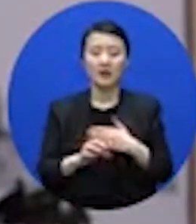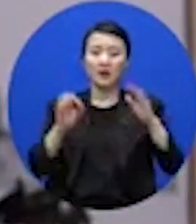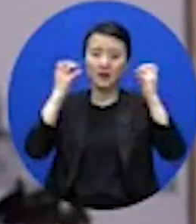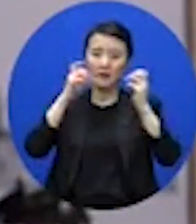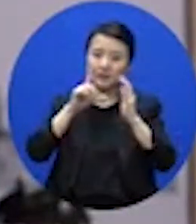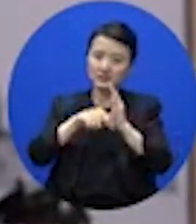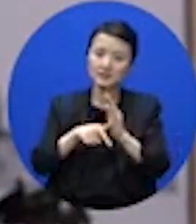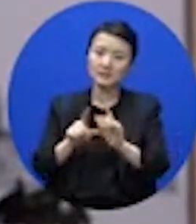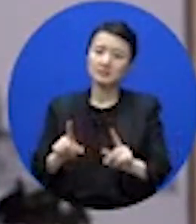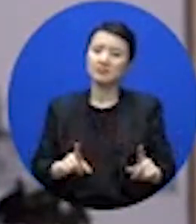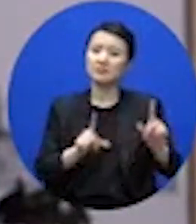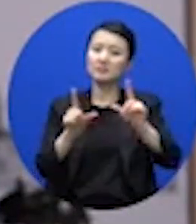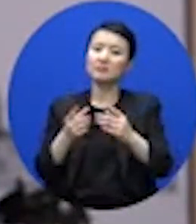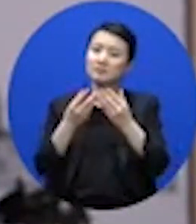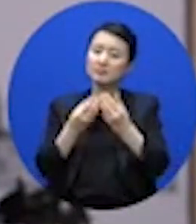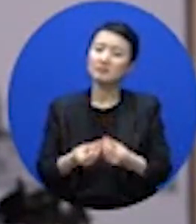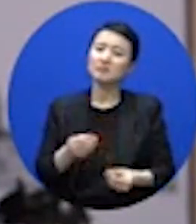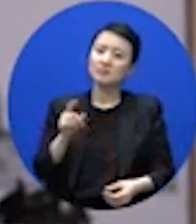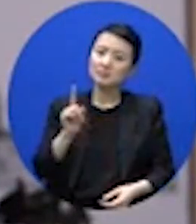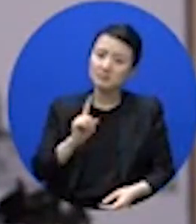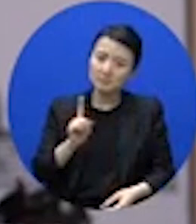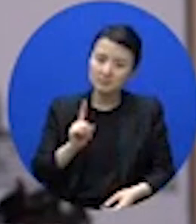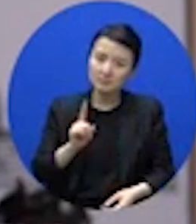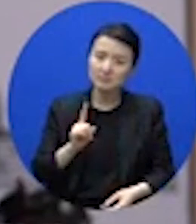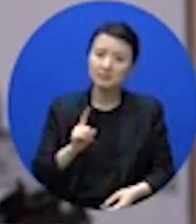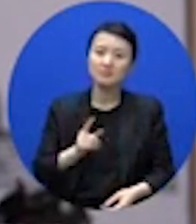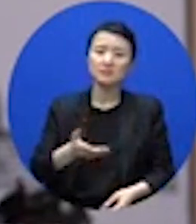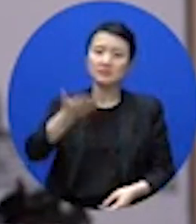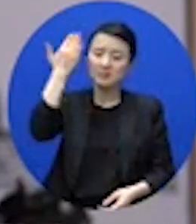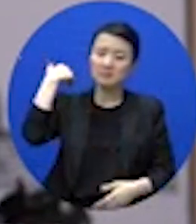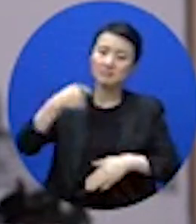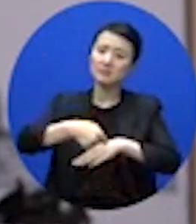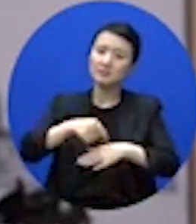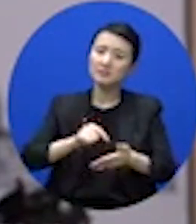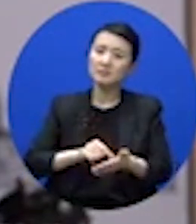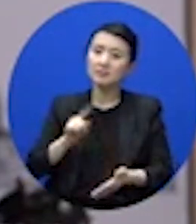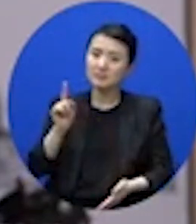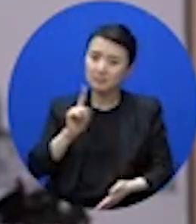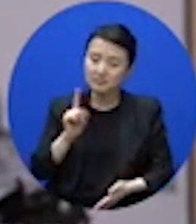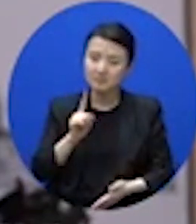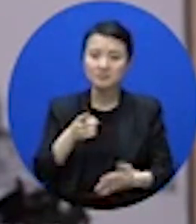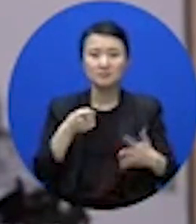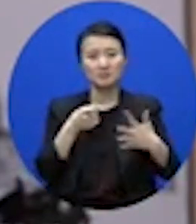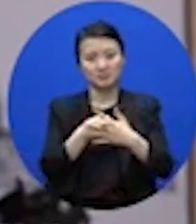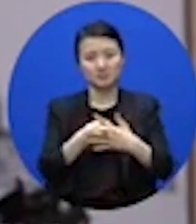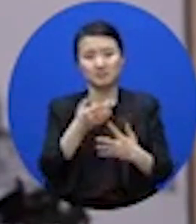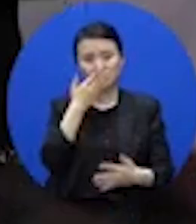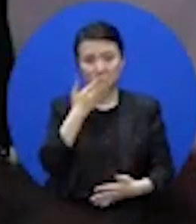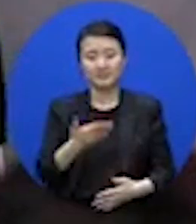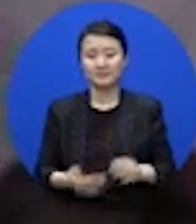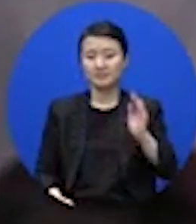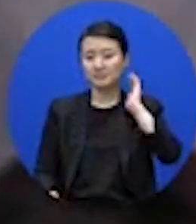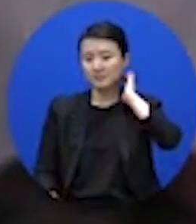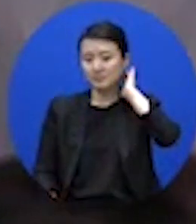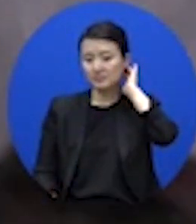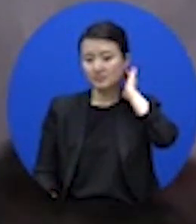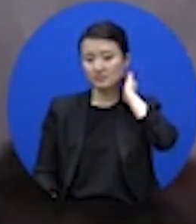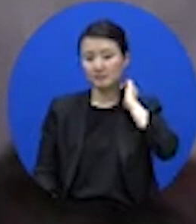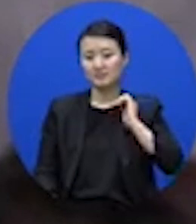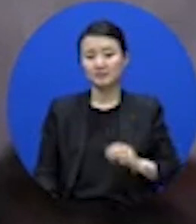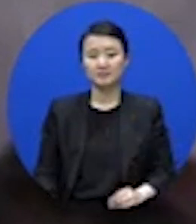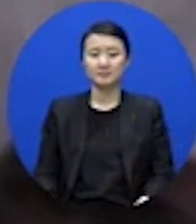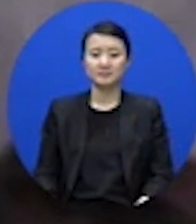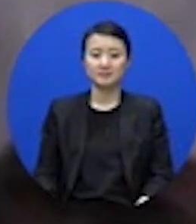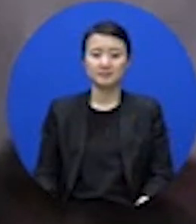유년기를, 현재를, 그 당시에 그림 그렸을 때 마음을 알 수가 있는 거예요. 여기 보면 뭐 거꾸로 뒤에